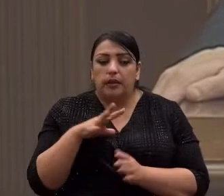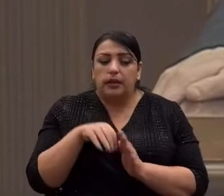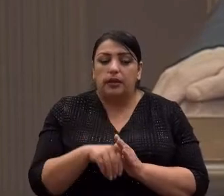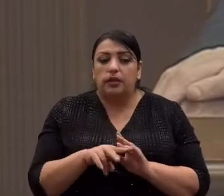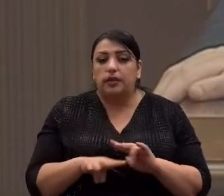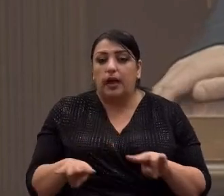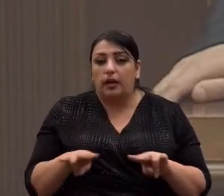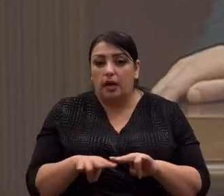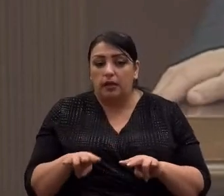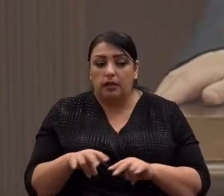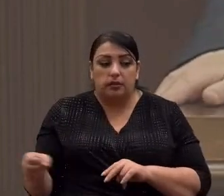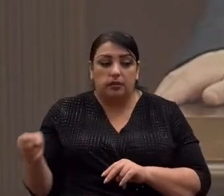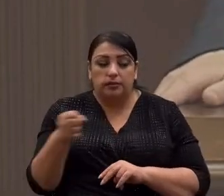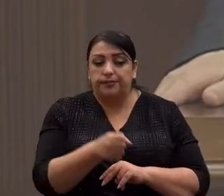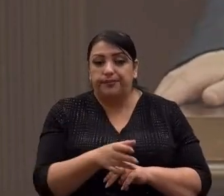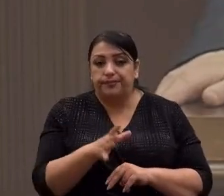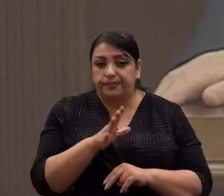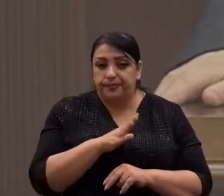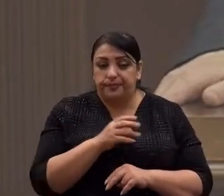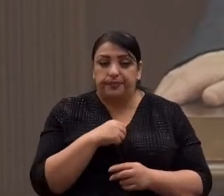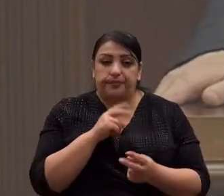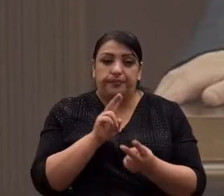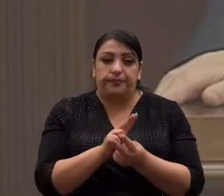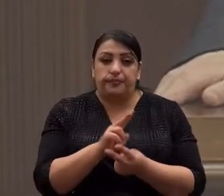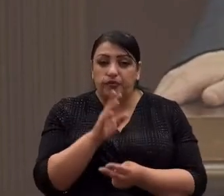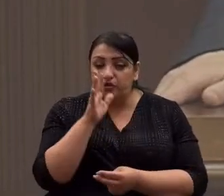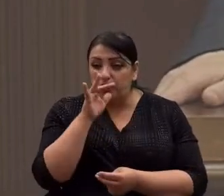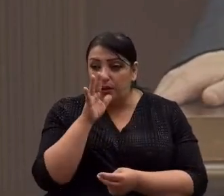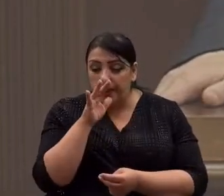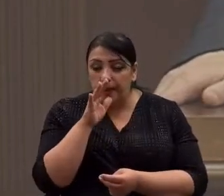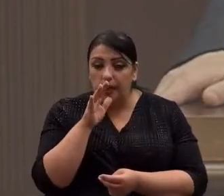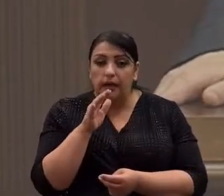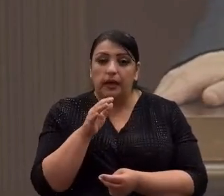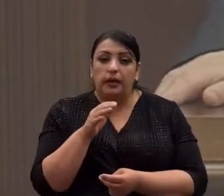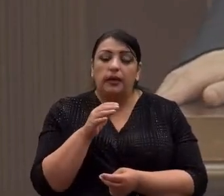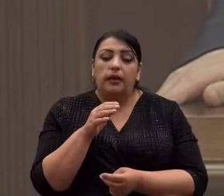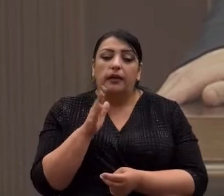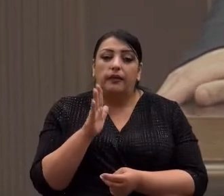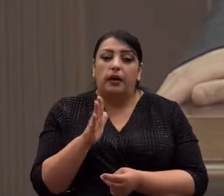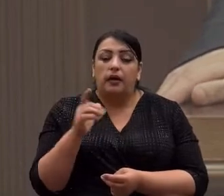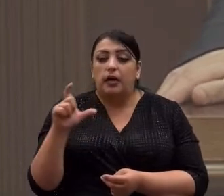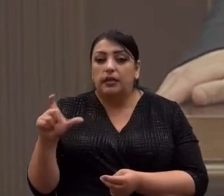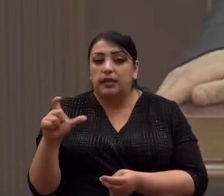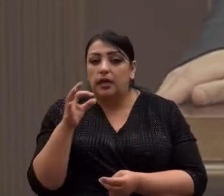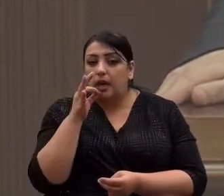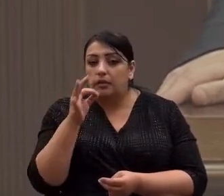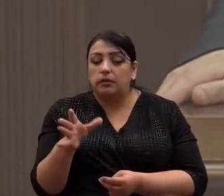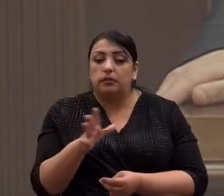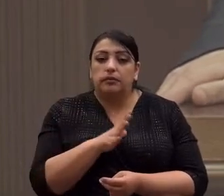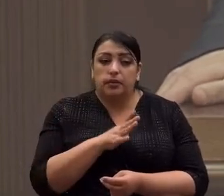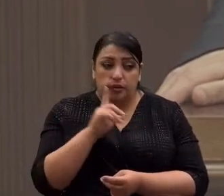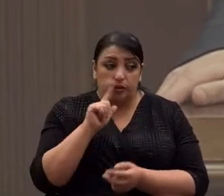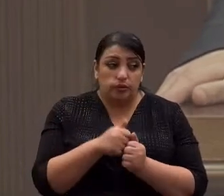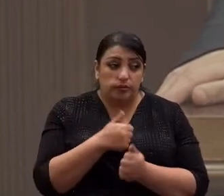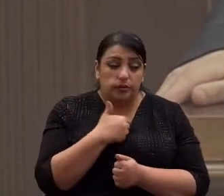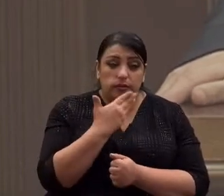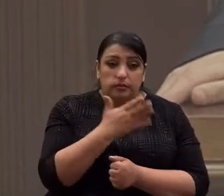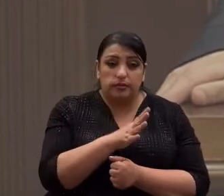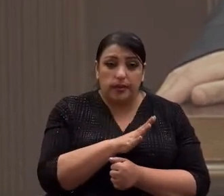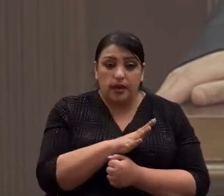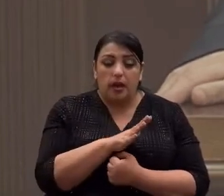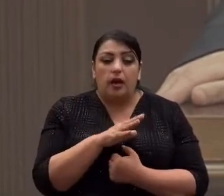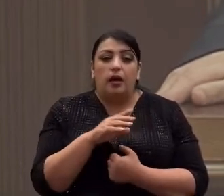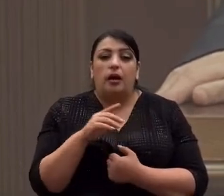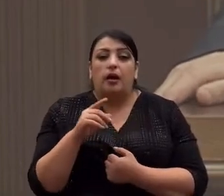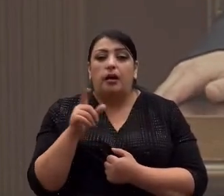նախարար, մեր ֆրակցիայի առաջի հանդիպման ժամանակ ես պարոն Վահեգազյանին մի հարց եմ տվել, հիշում եք պարոն Ղազարյան, կադրային քաղաքականության